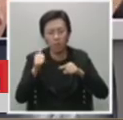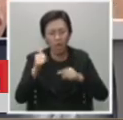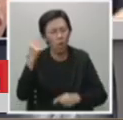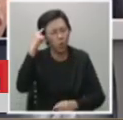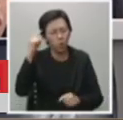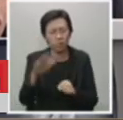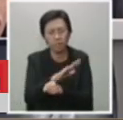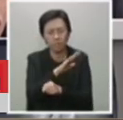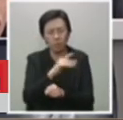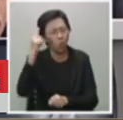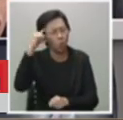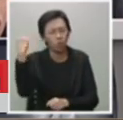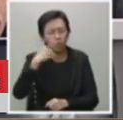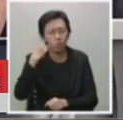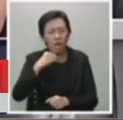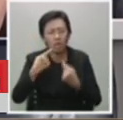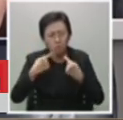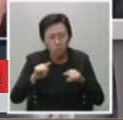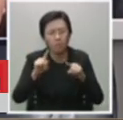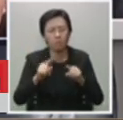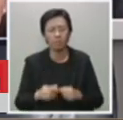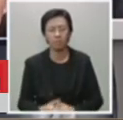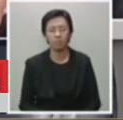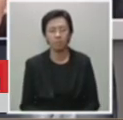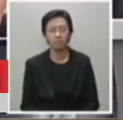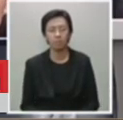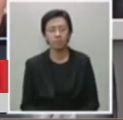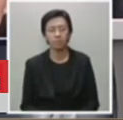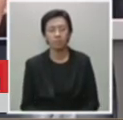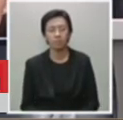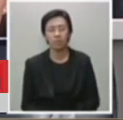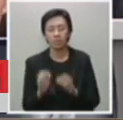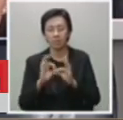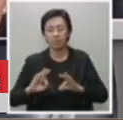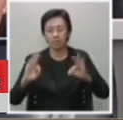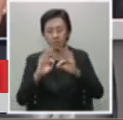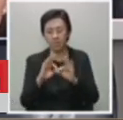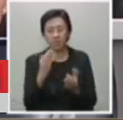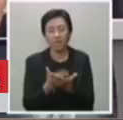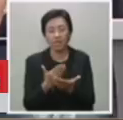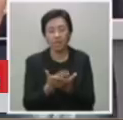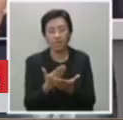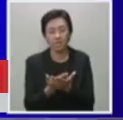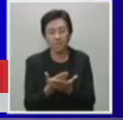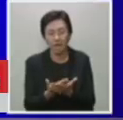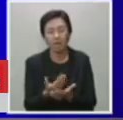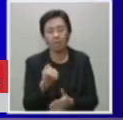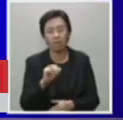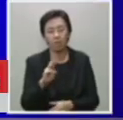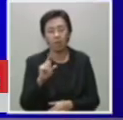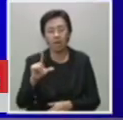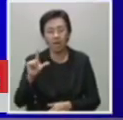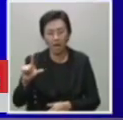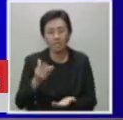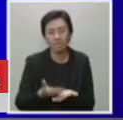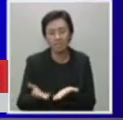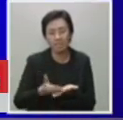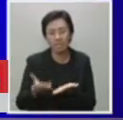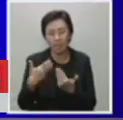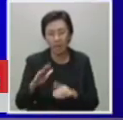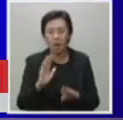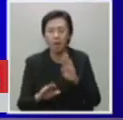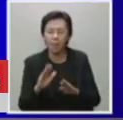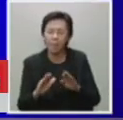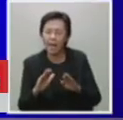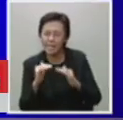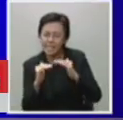างก็ตอบสิครับและที่สำคัญก็คือเงินกว่า16ล้านบาทที่ท่านใช้ไปแล้วเนี่ยจริงๆมันเกือบ18